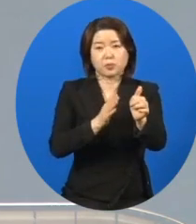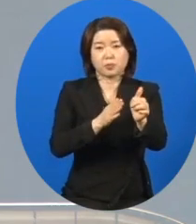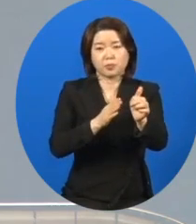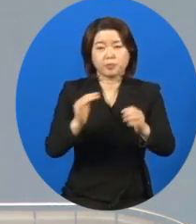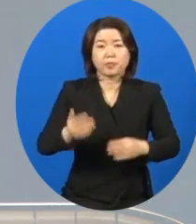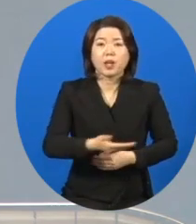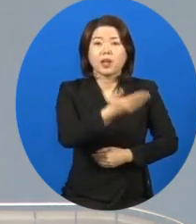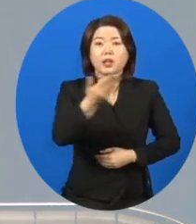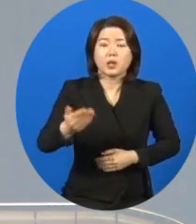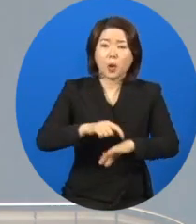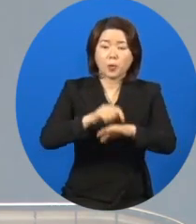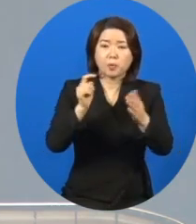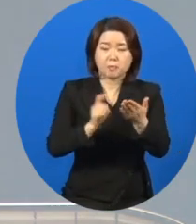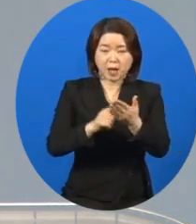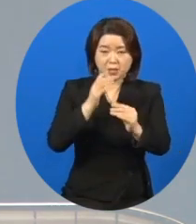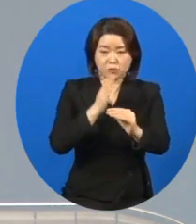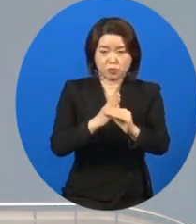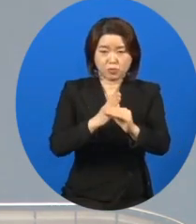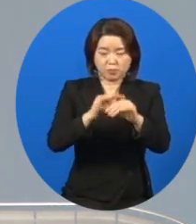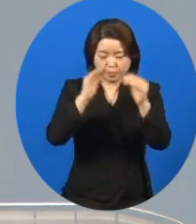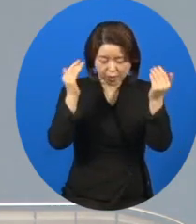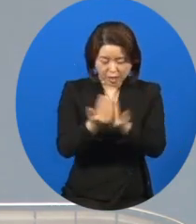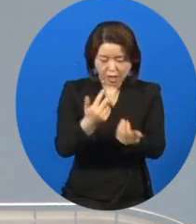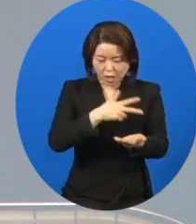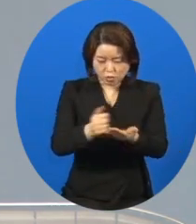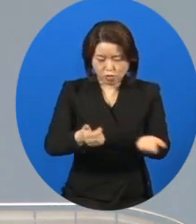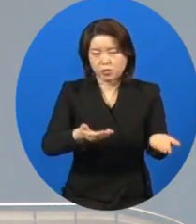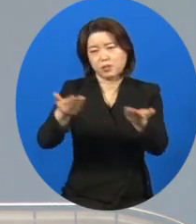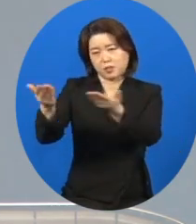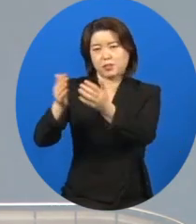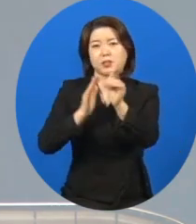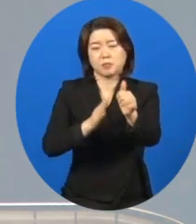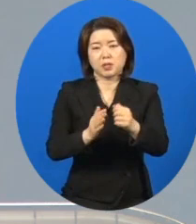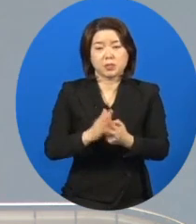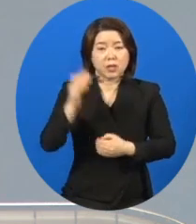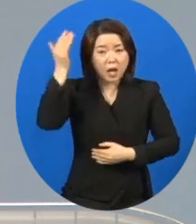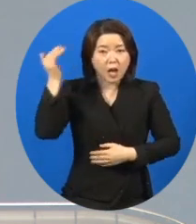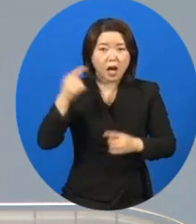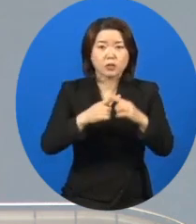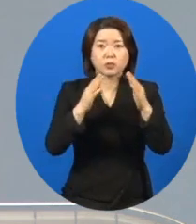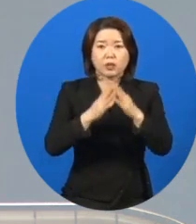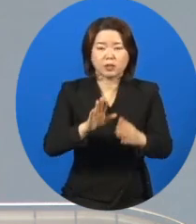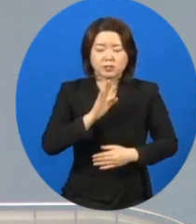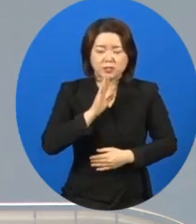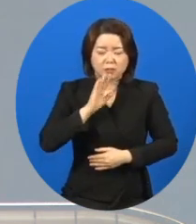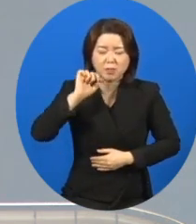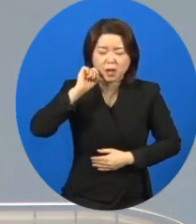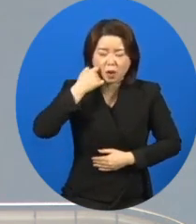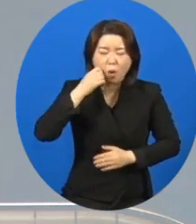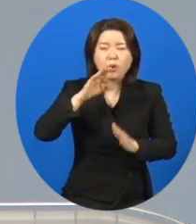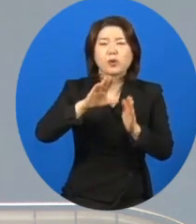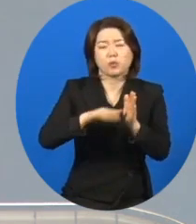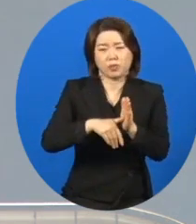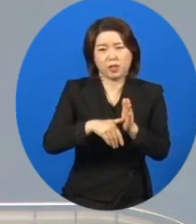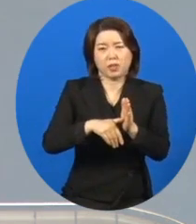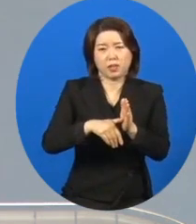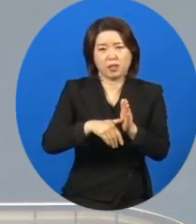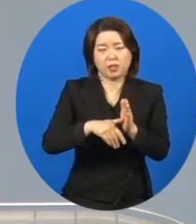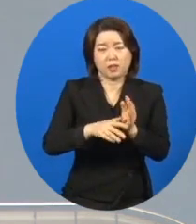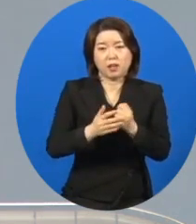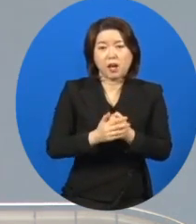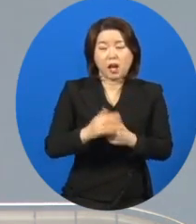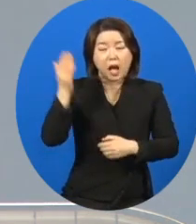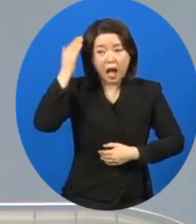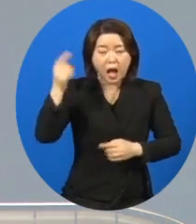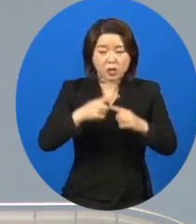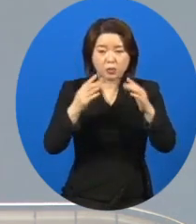여러분의 마음의 중심을 주님 앞에 다 내어놓으시기 바랍니다. 한국교회가 참 어려운 때에 하나님, 이 한국교회를